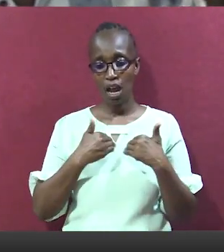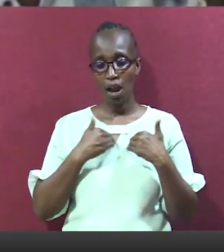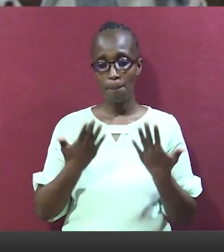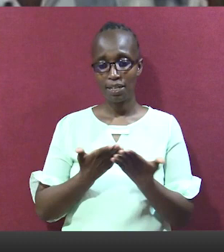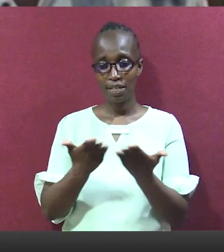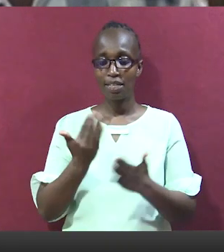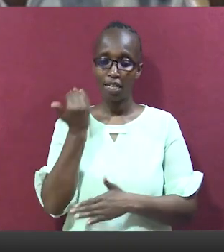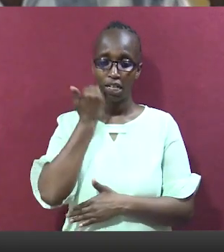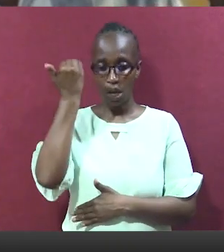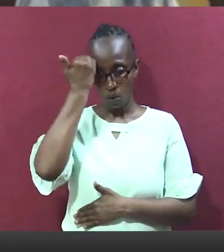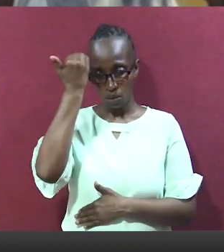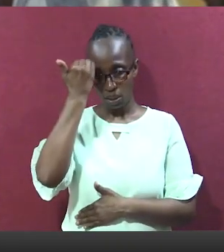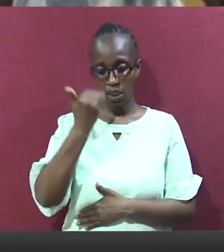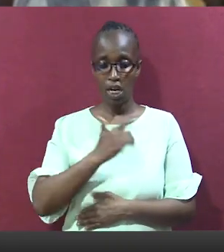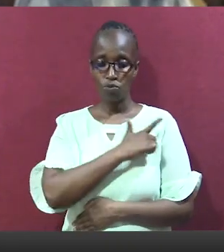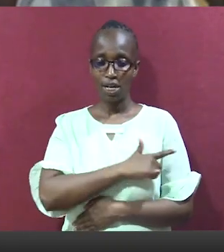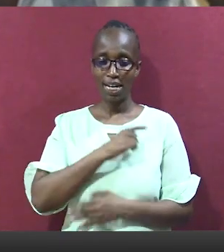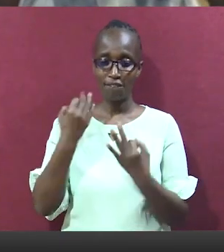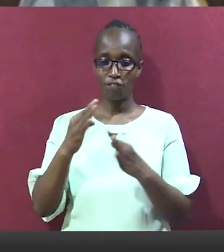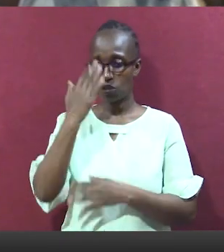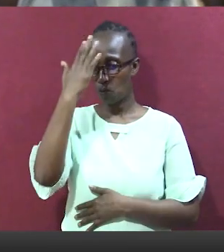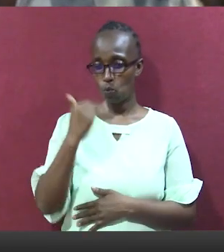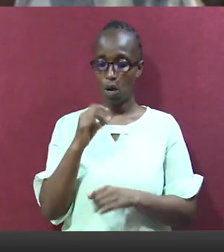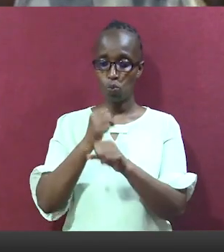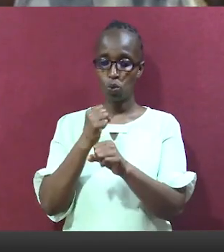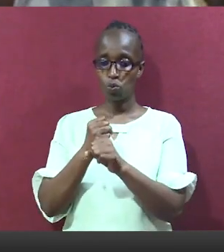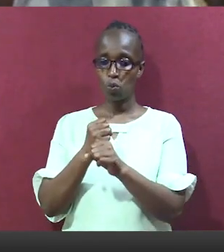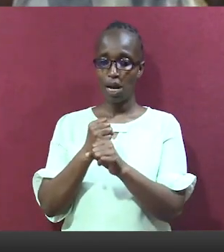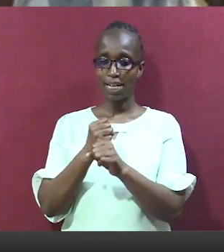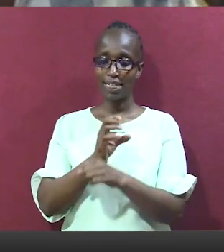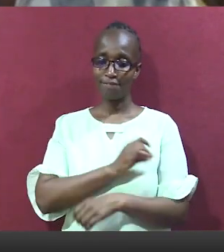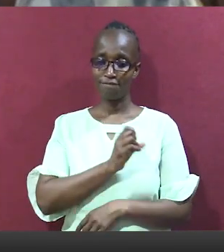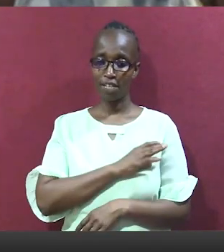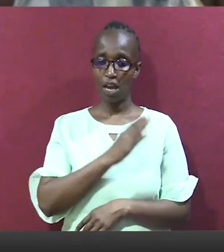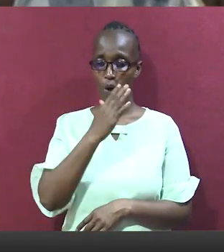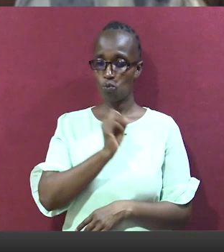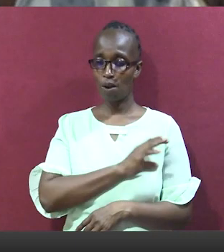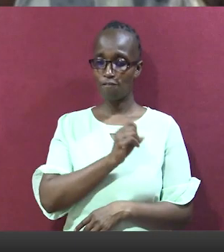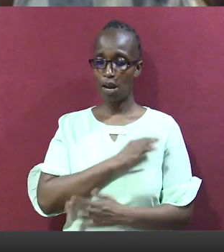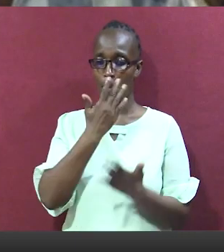this case has been lagging in the court, and we lack our freedom because we do our things in